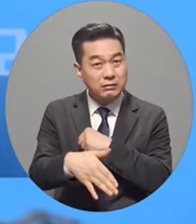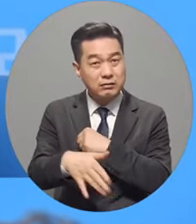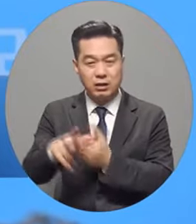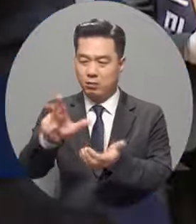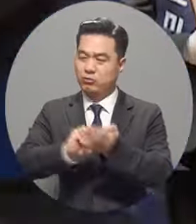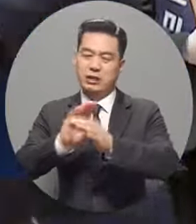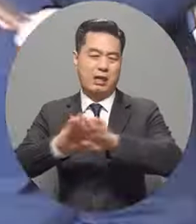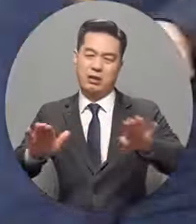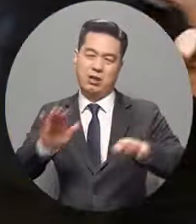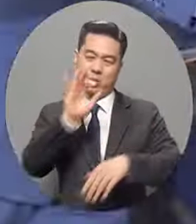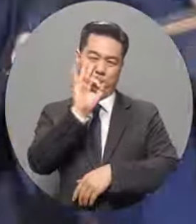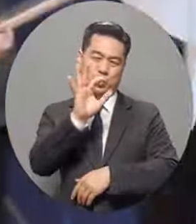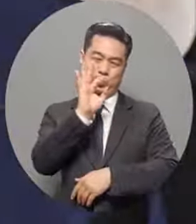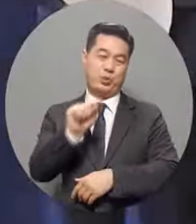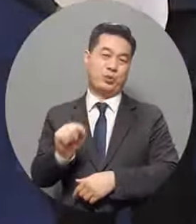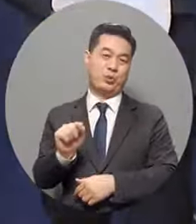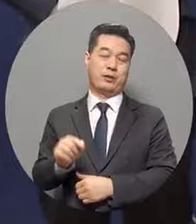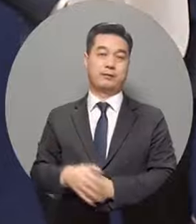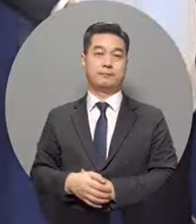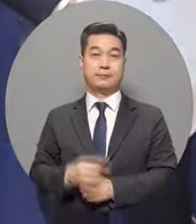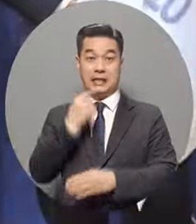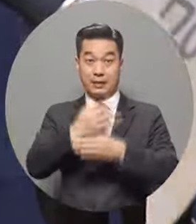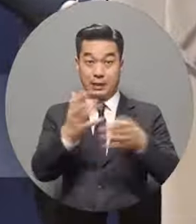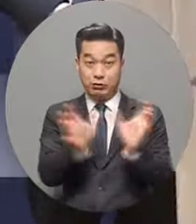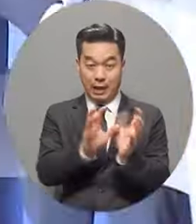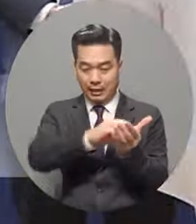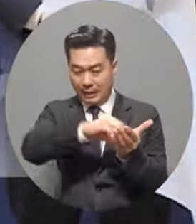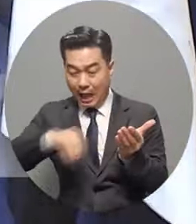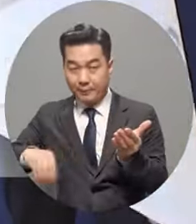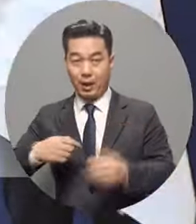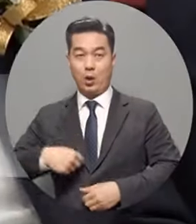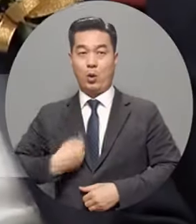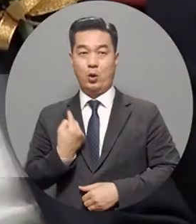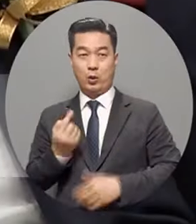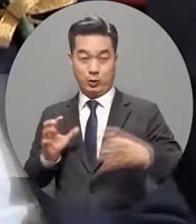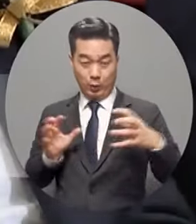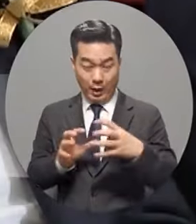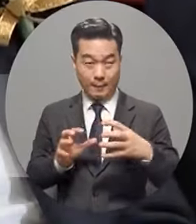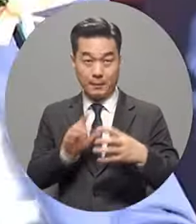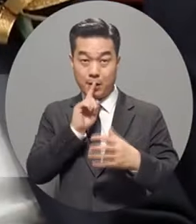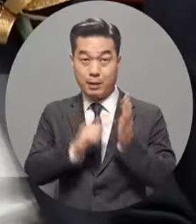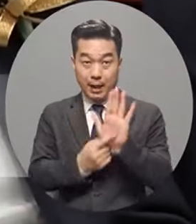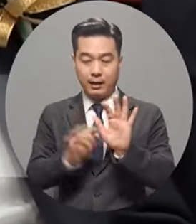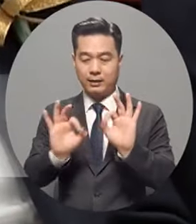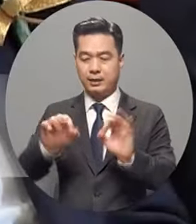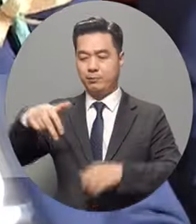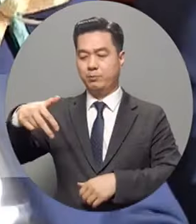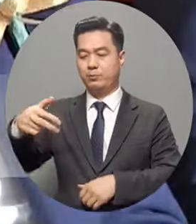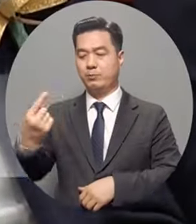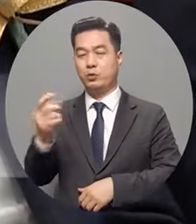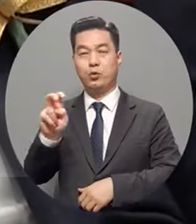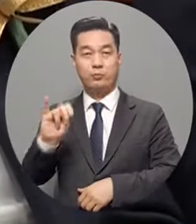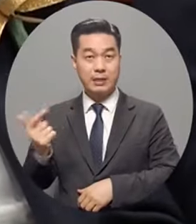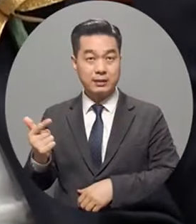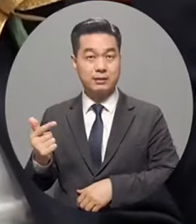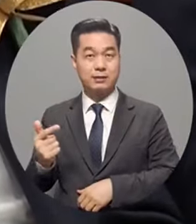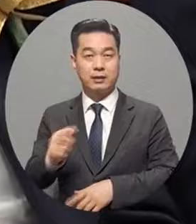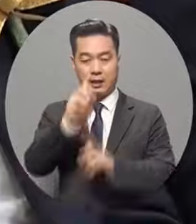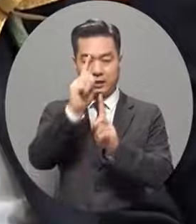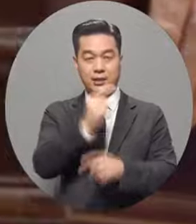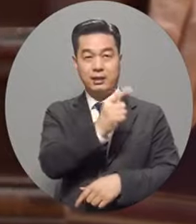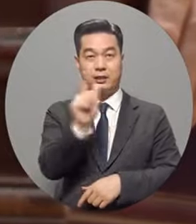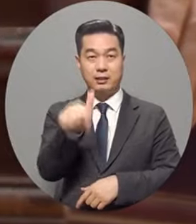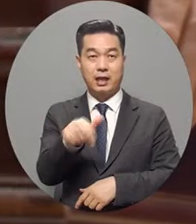수 없을 것 같더라고. 민주당 탈당파 중 홀로 통합을 택한 김종민 의원은 이낙연 대표를 갈등의 배경으로